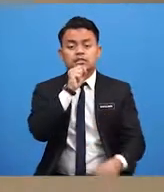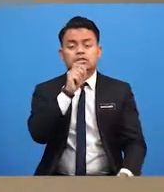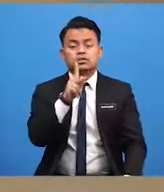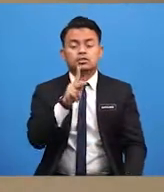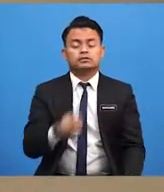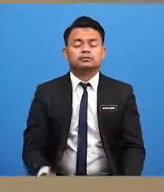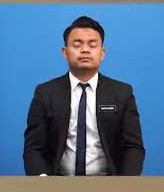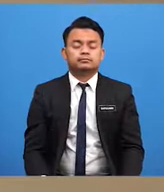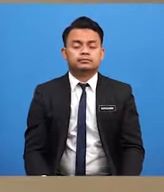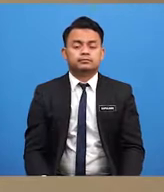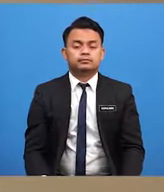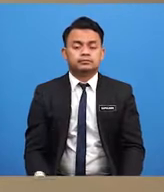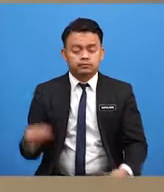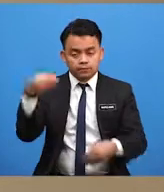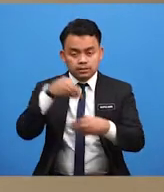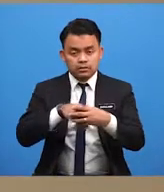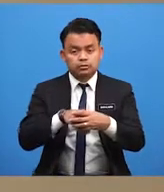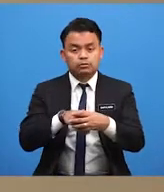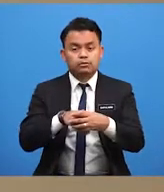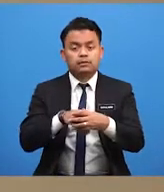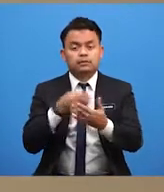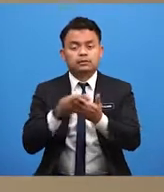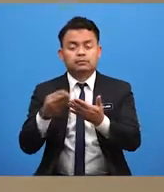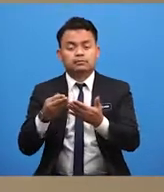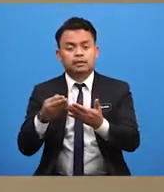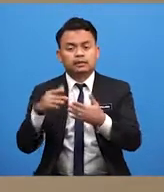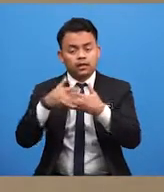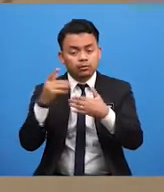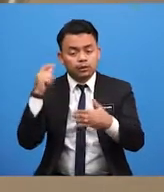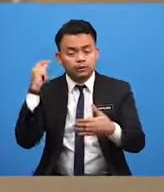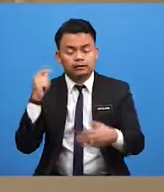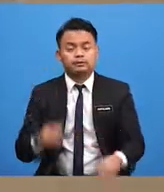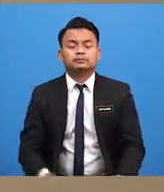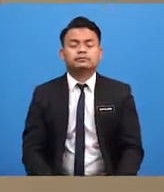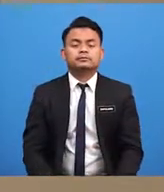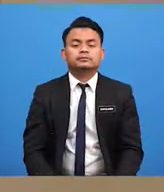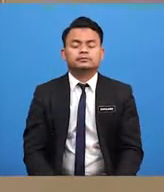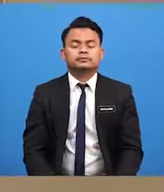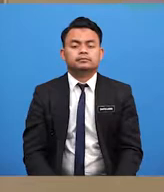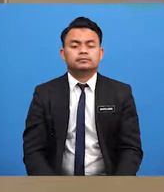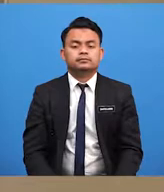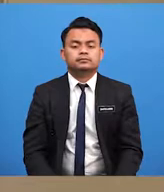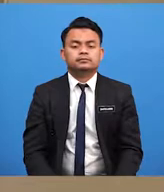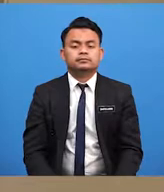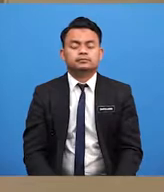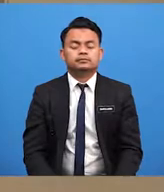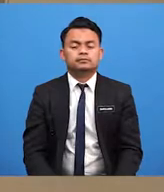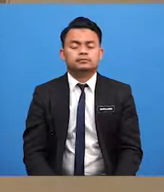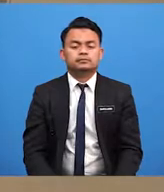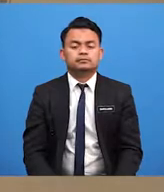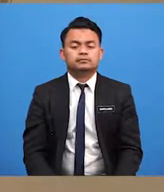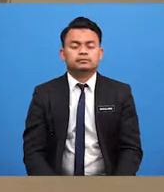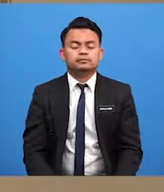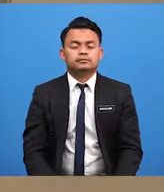masukkan sachet dan mirepoix ke dalam stok. Biarkan sachet dan mirepoix mendidih dengan api yang